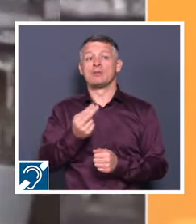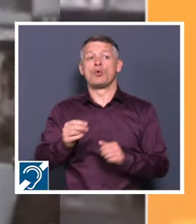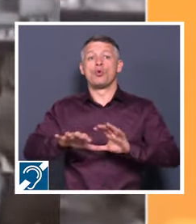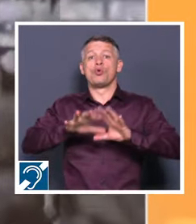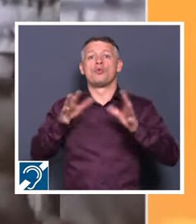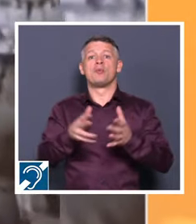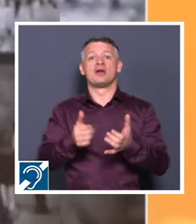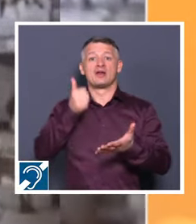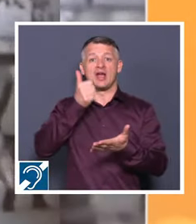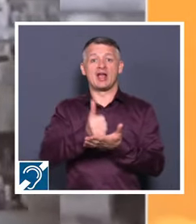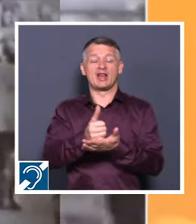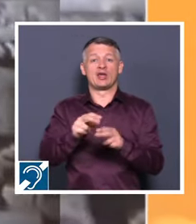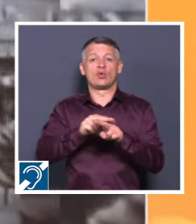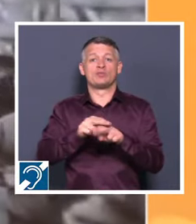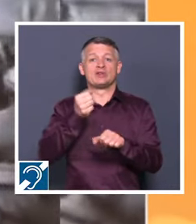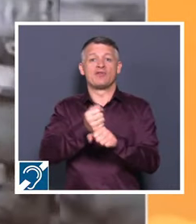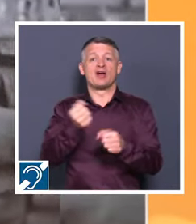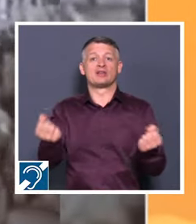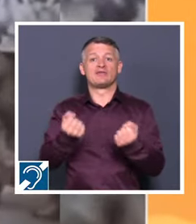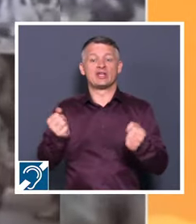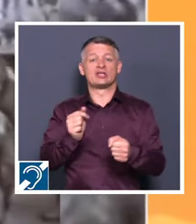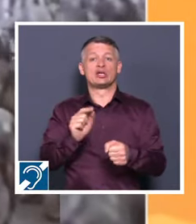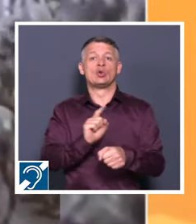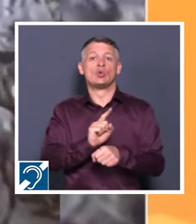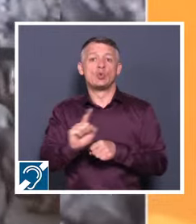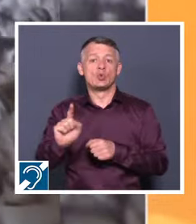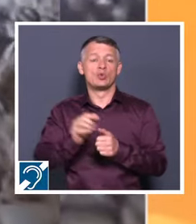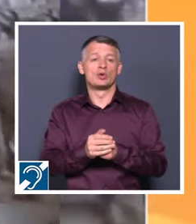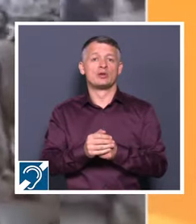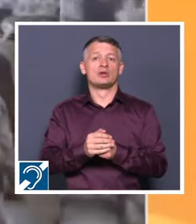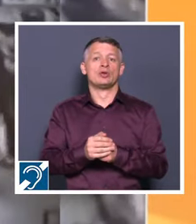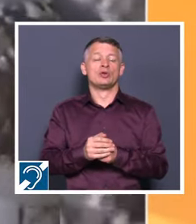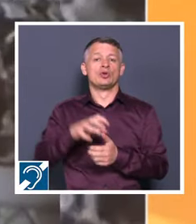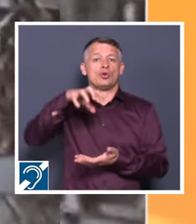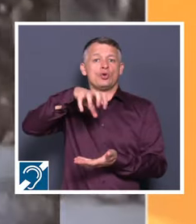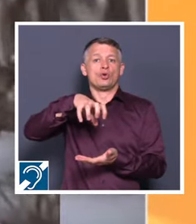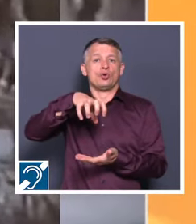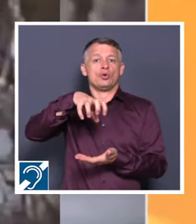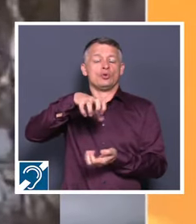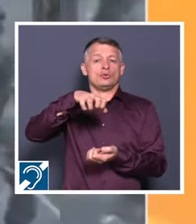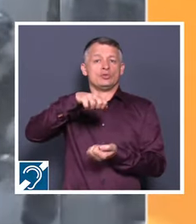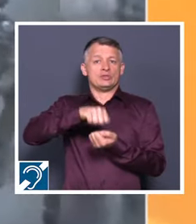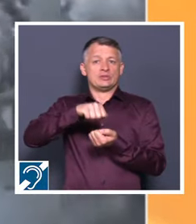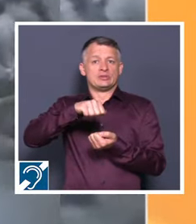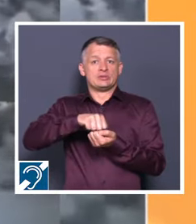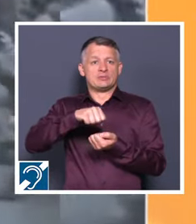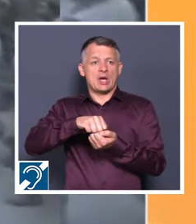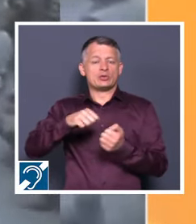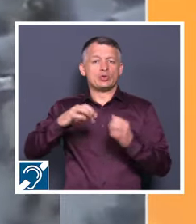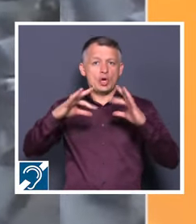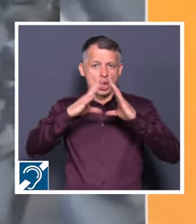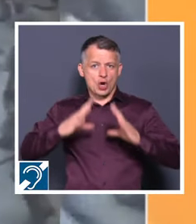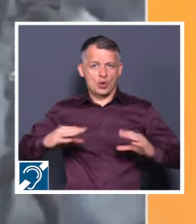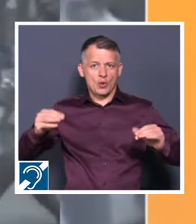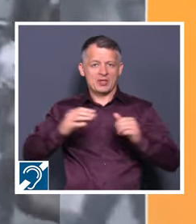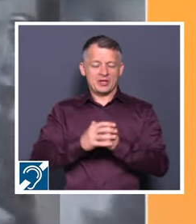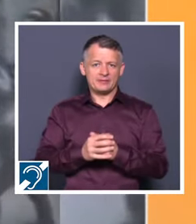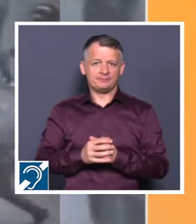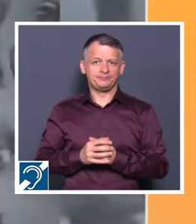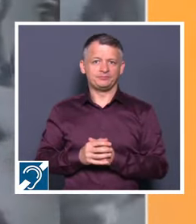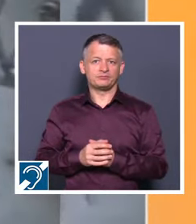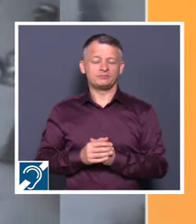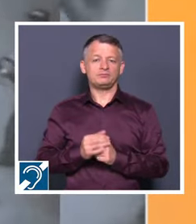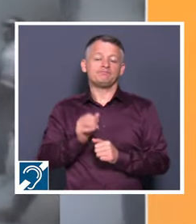desfășoară lucrurile într-un spațiu real, pe nume România, și asta mă face pe mine să fiu destul